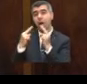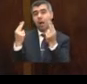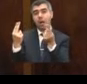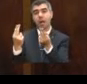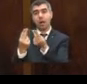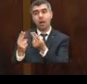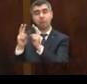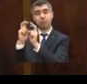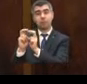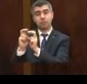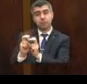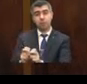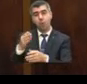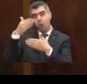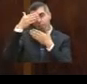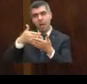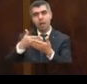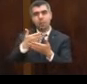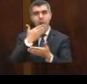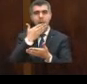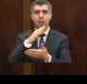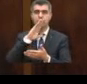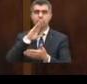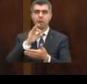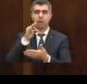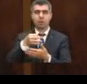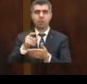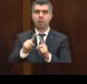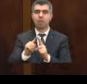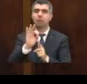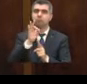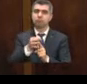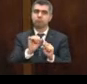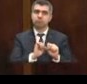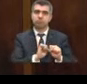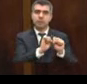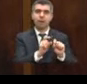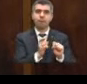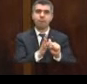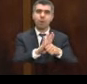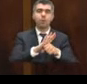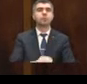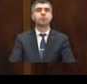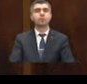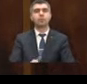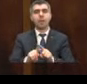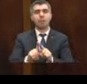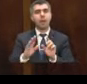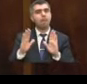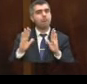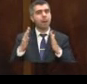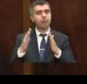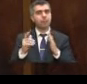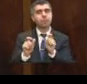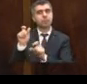انهارت عملتهم، والمغرب الحمد لله لحد الآن يدبر جيدا هذه الأزمة. وبهذه المناسبة نشيد بمختلف الفاعلين العاملين